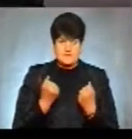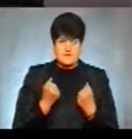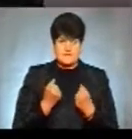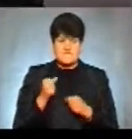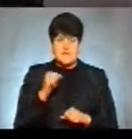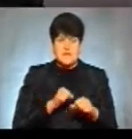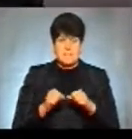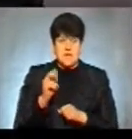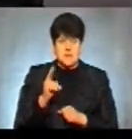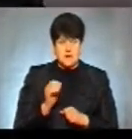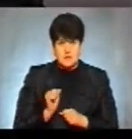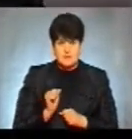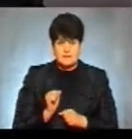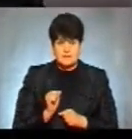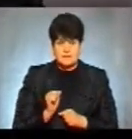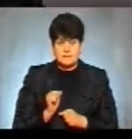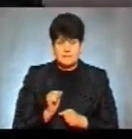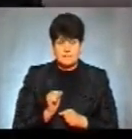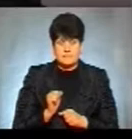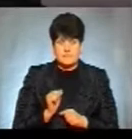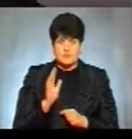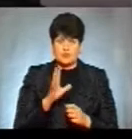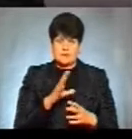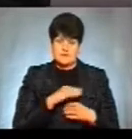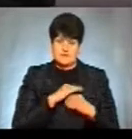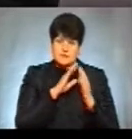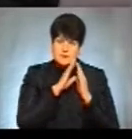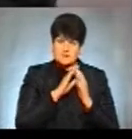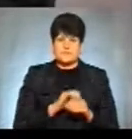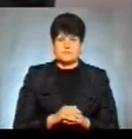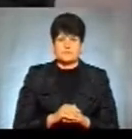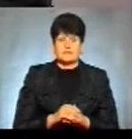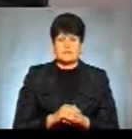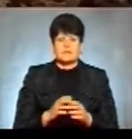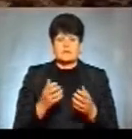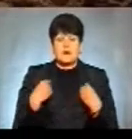ведмедика, щоб спати з ним, взяв одяг,